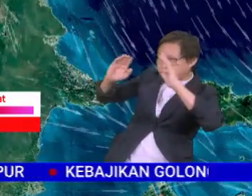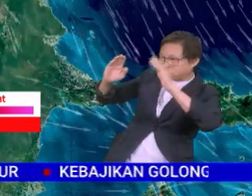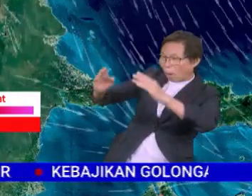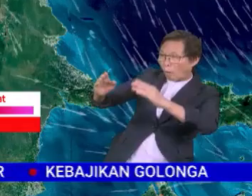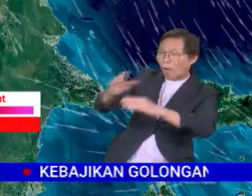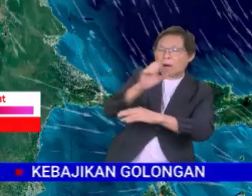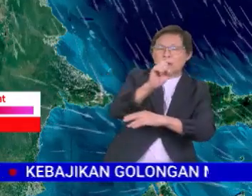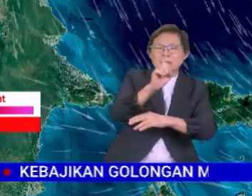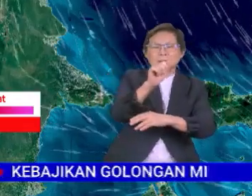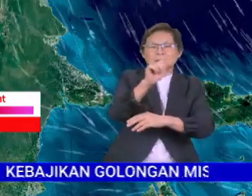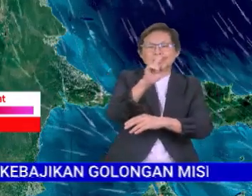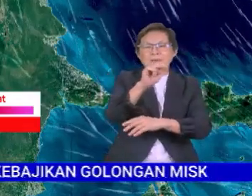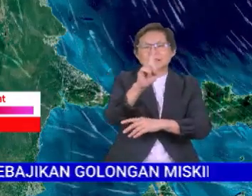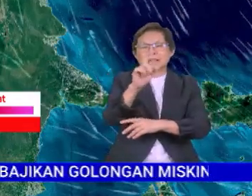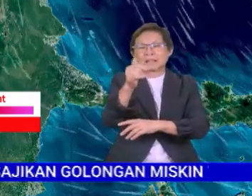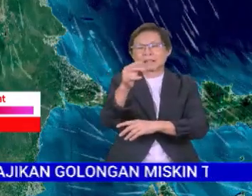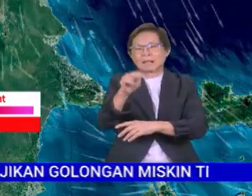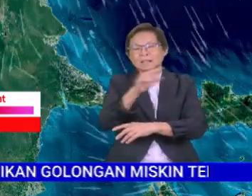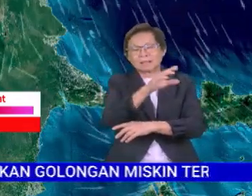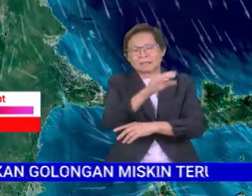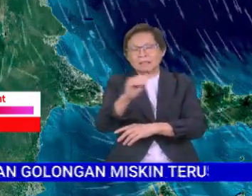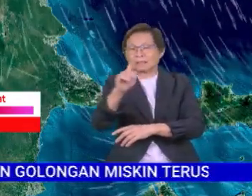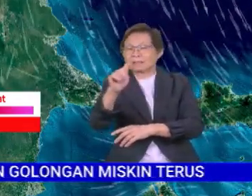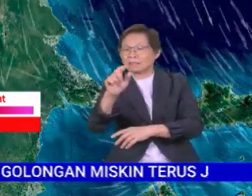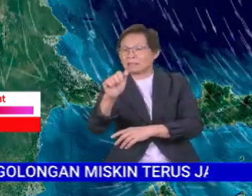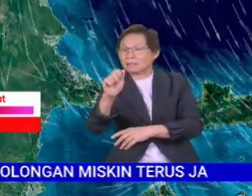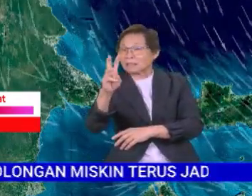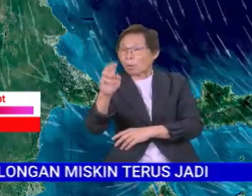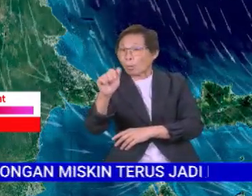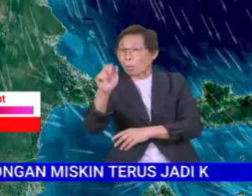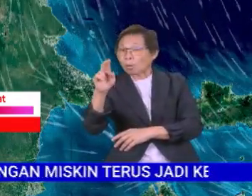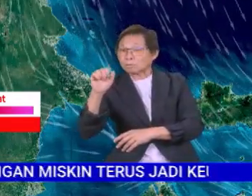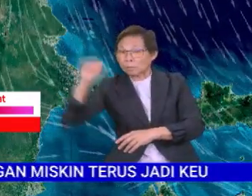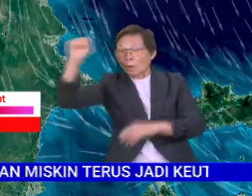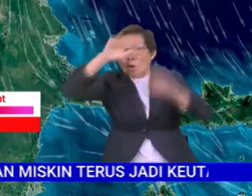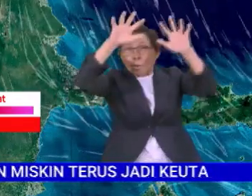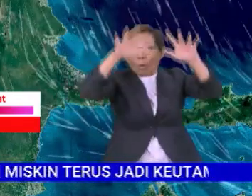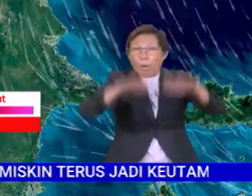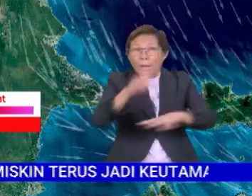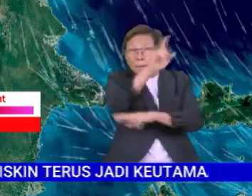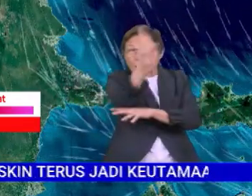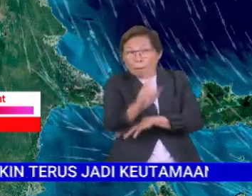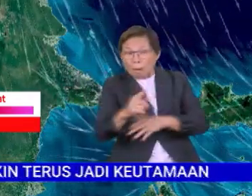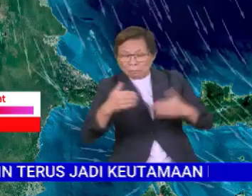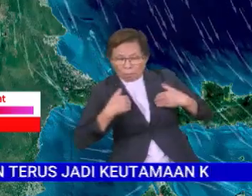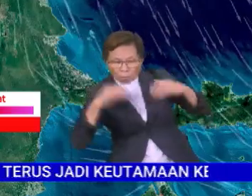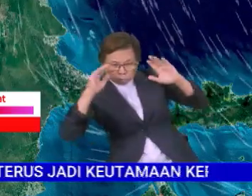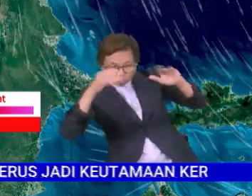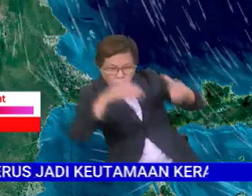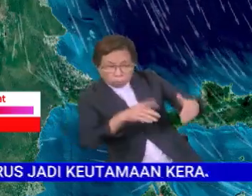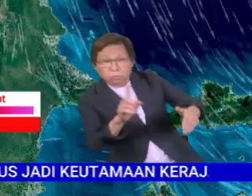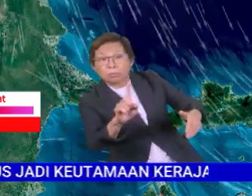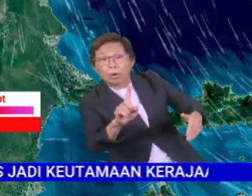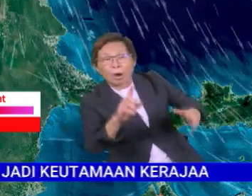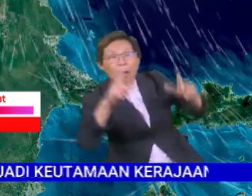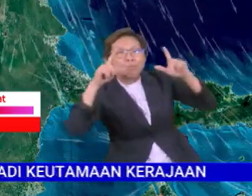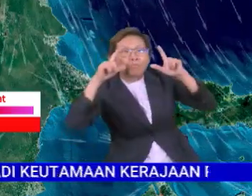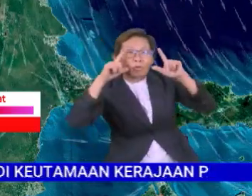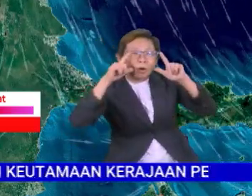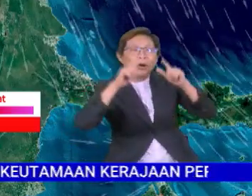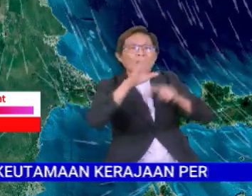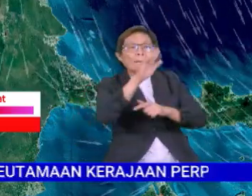di Sandakan dan juga Tawau di negeri Sabah. Manakala hujan beserta ribut petir kini diperhatikan di bahagian